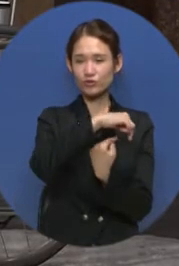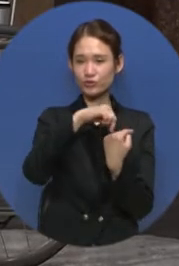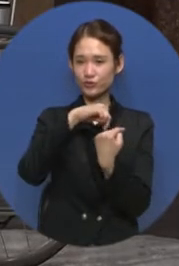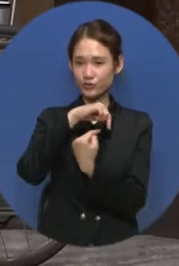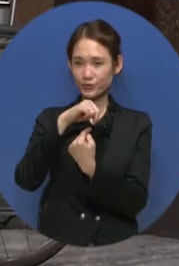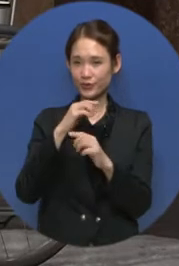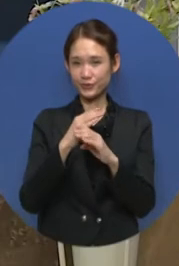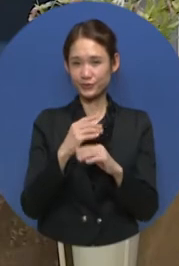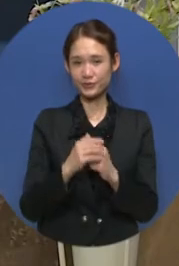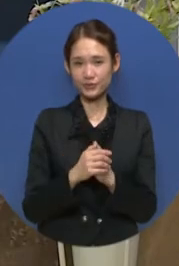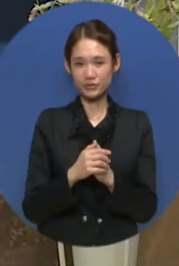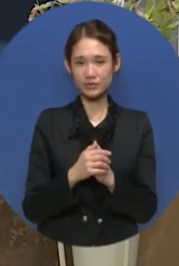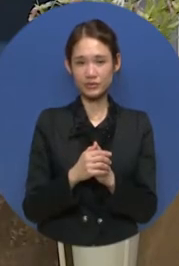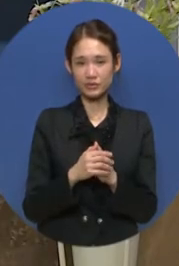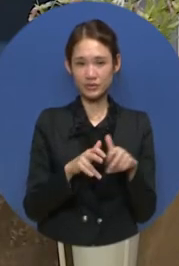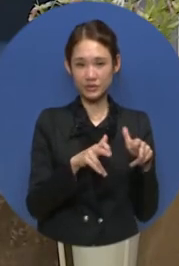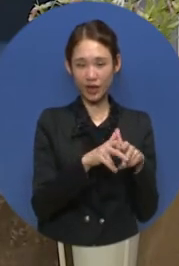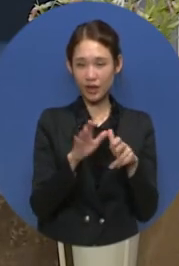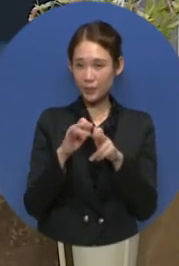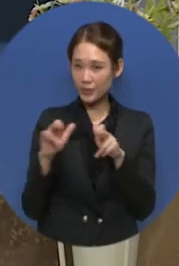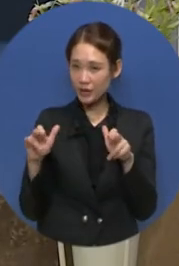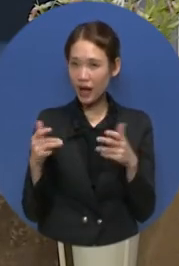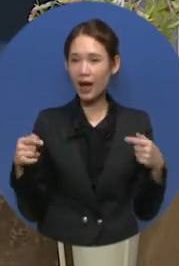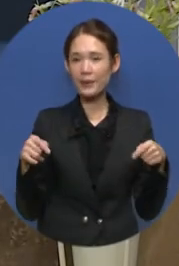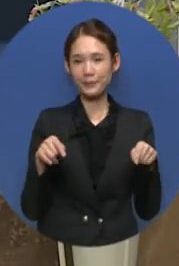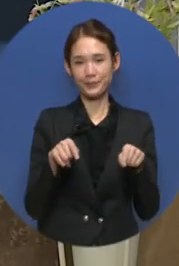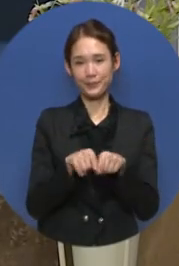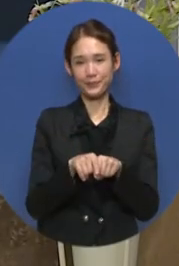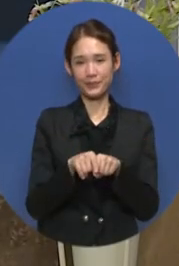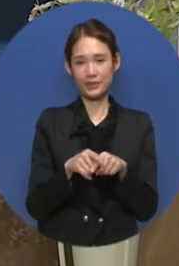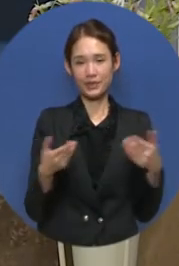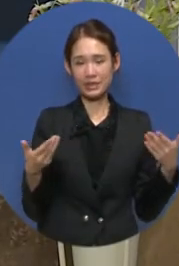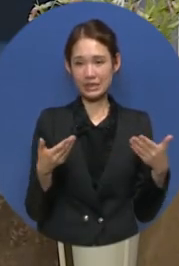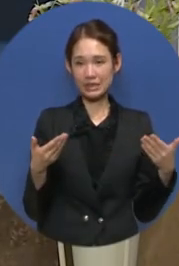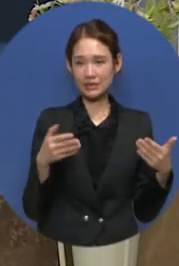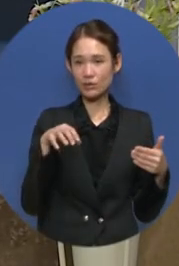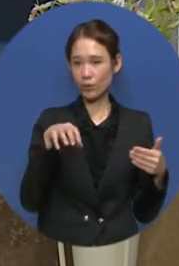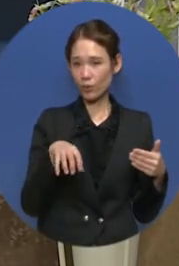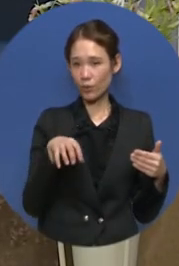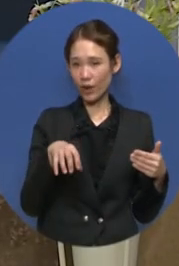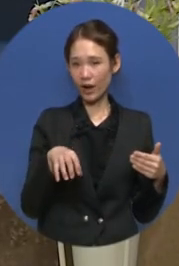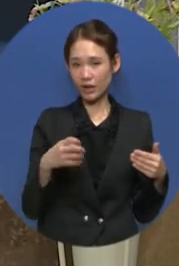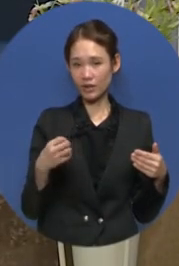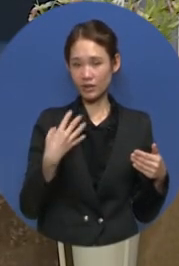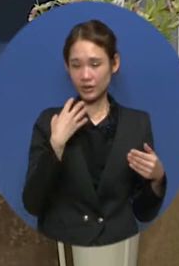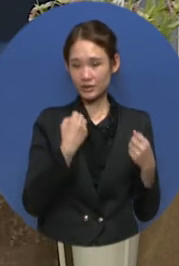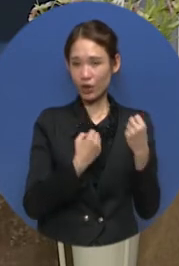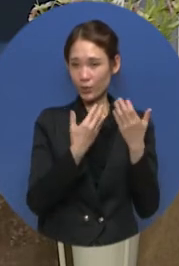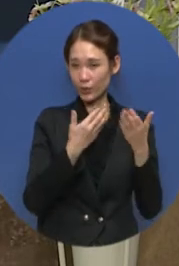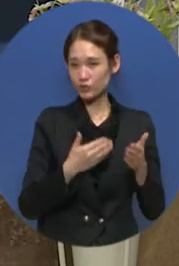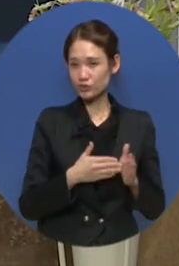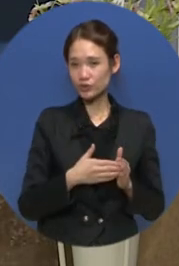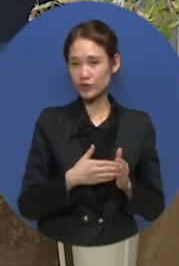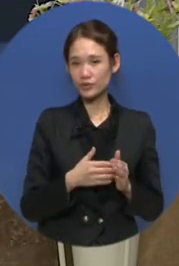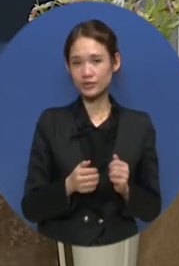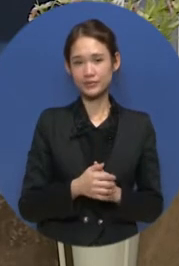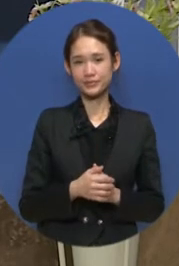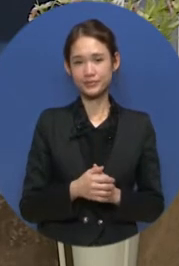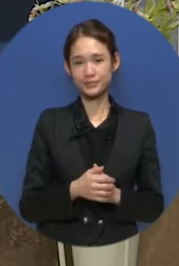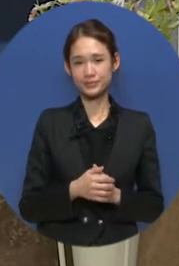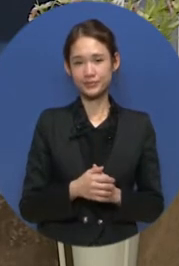계신데요. 그렇죠. 장애인과 비장애인이 함께 네. 하는 일터 공간이다 이렇게 말씀을 해주셨는데 네.